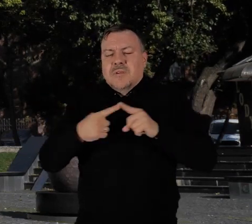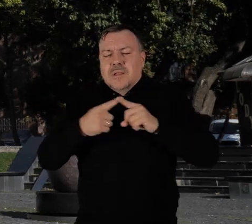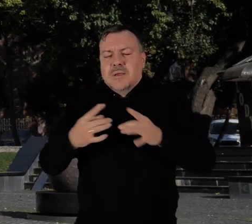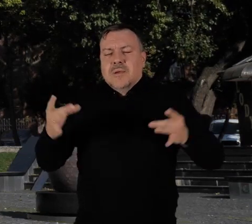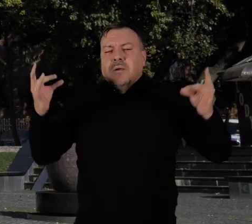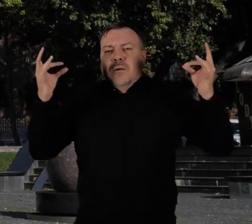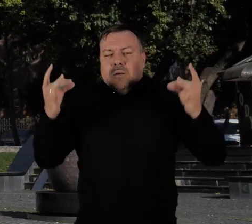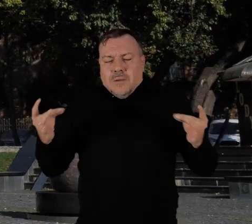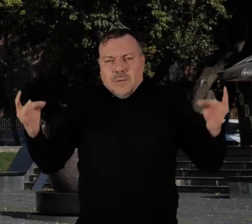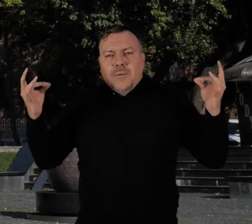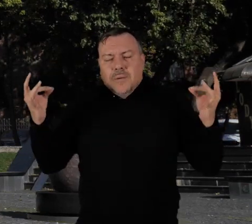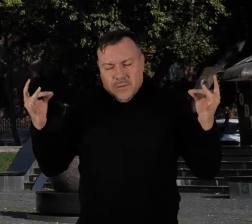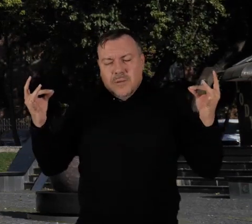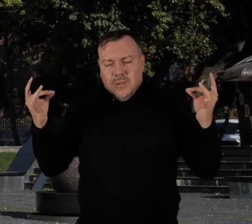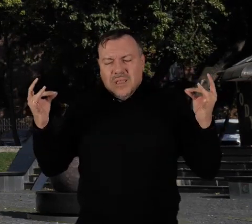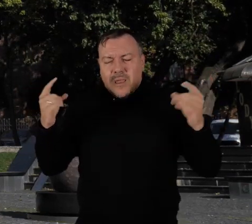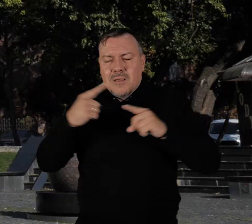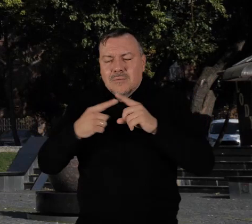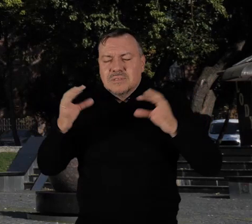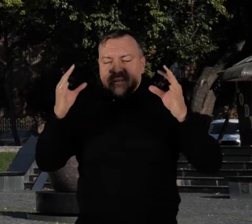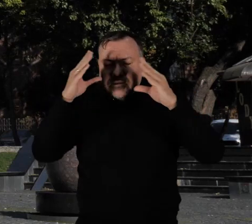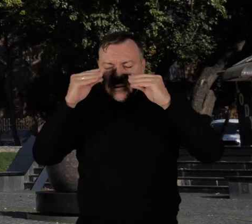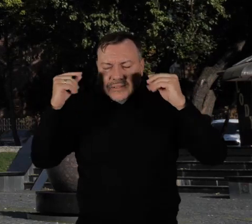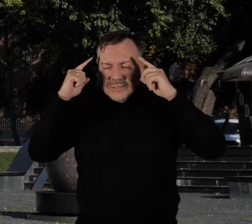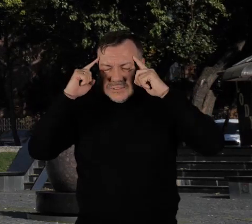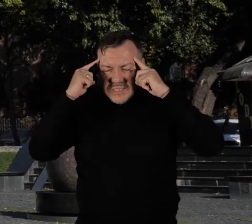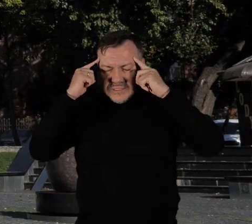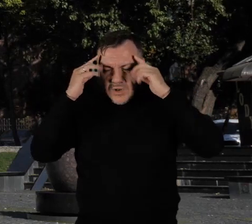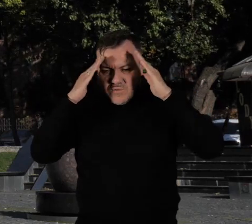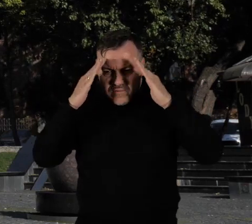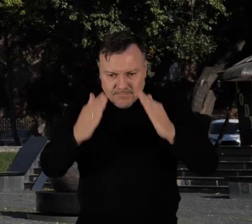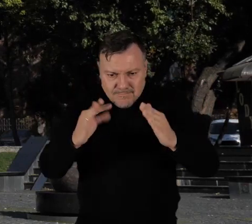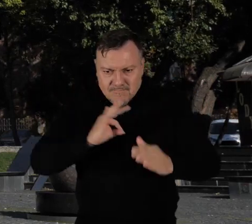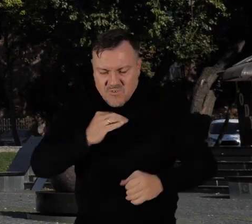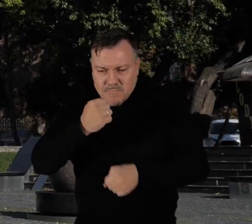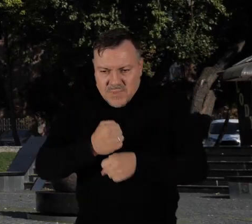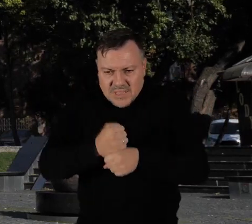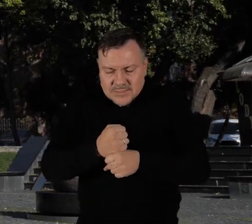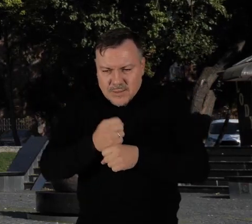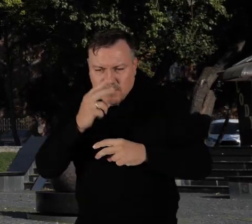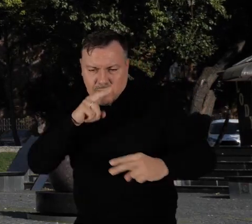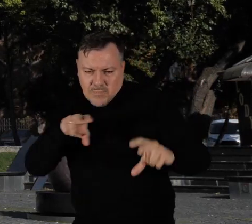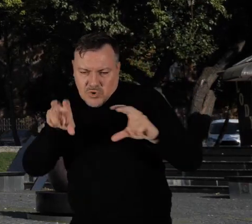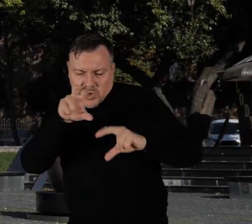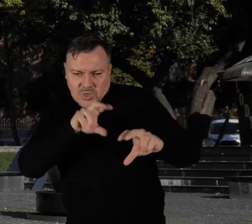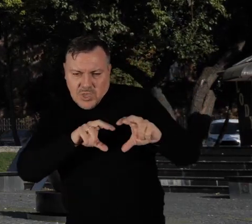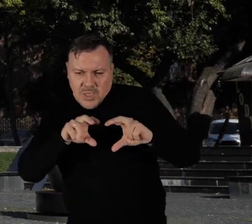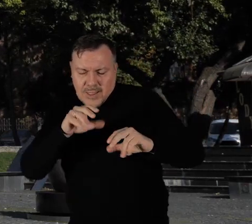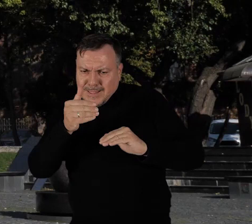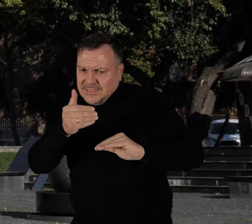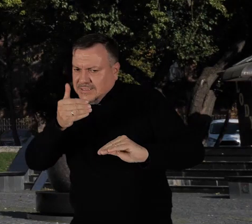kontemplacji, a nawet wymusić ją na sobie. I to kontemplacji przedmiotu własnej pracy. A więc najpierw